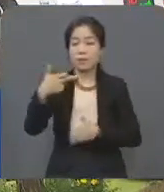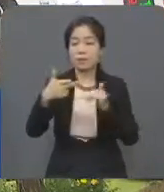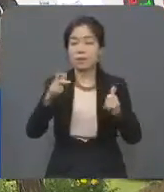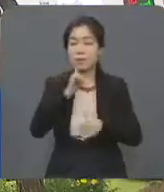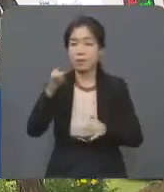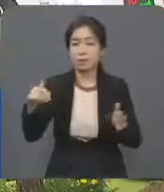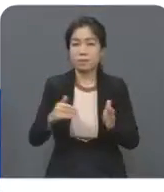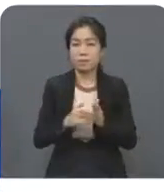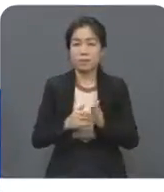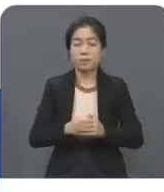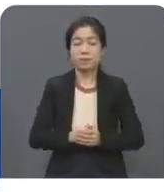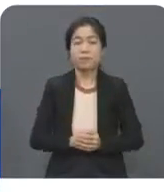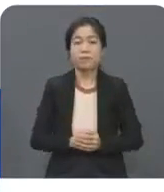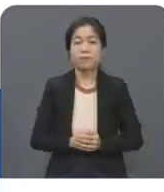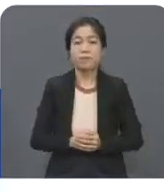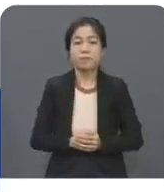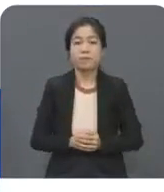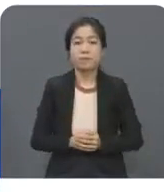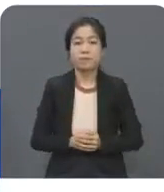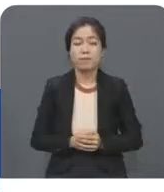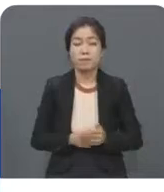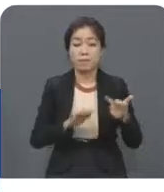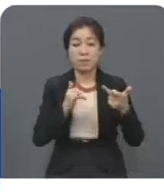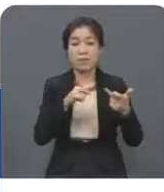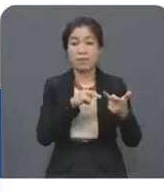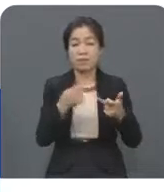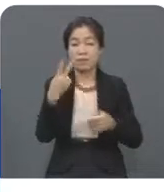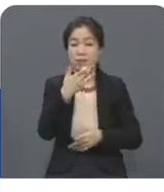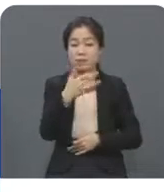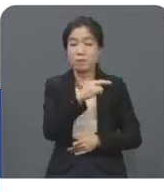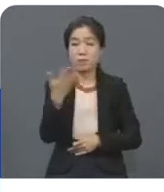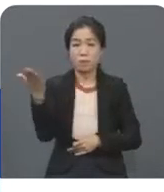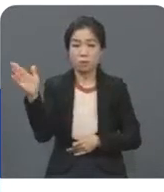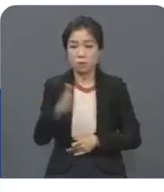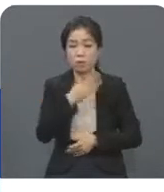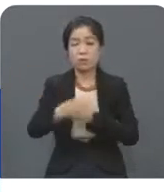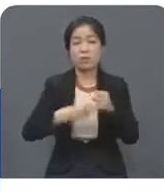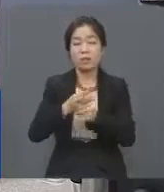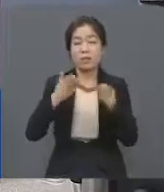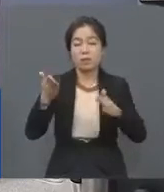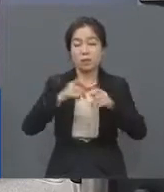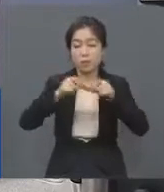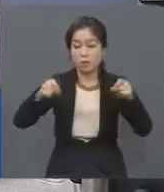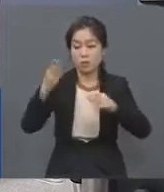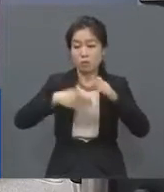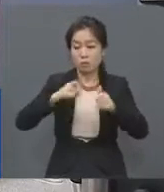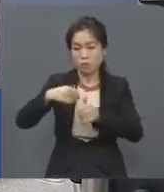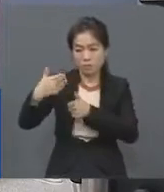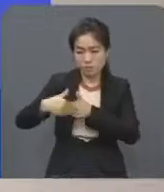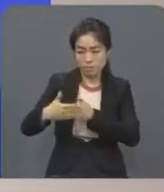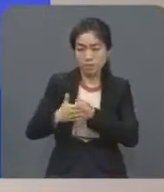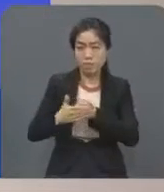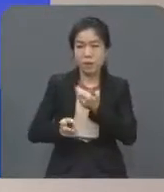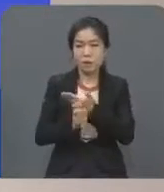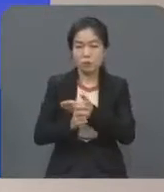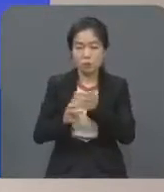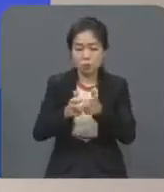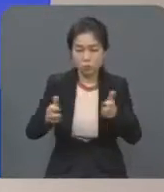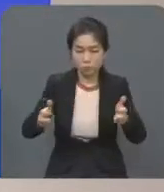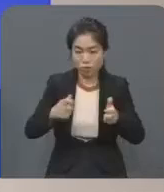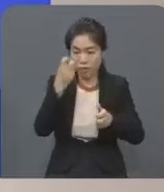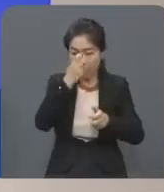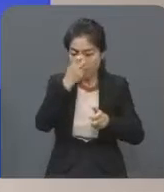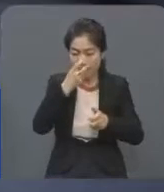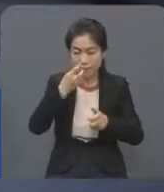17명을 입건했습니다. 이들은 지난 2018년부터 3년간 동료 공무원들의 청탁을 받아 불법 주정차